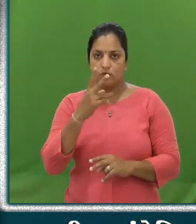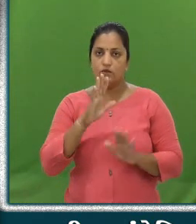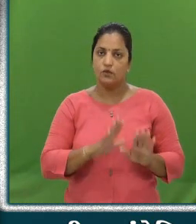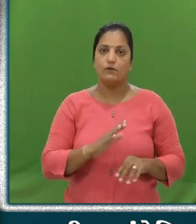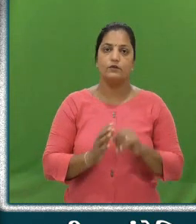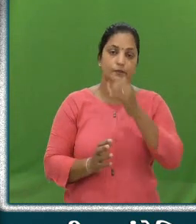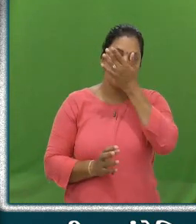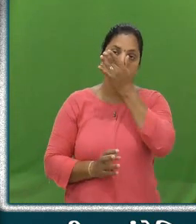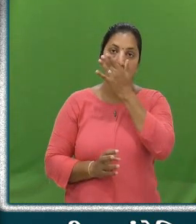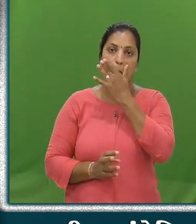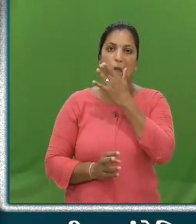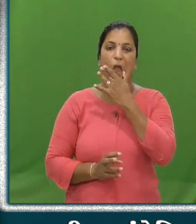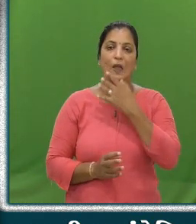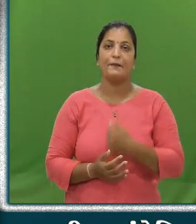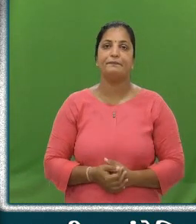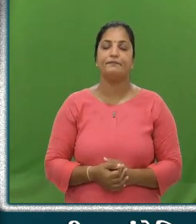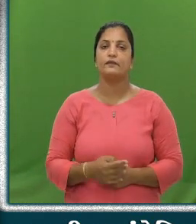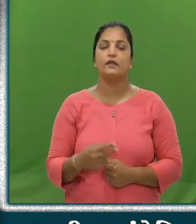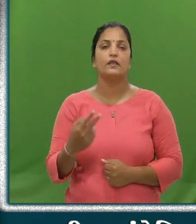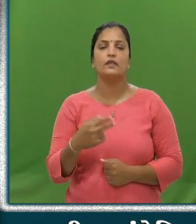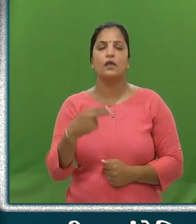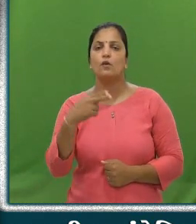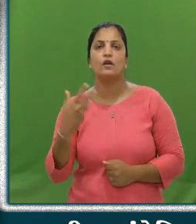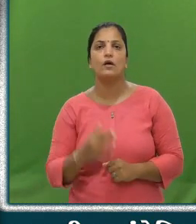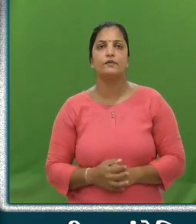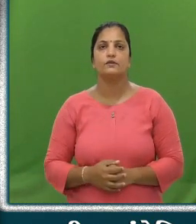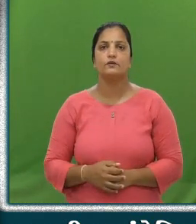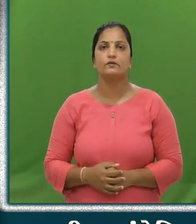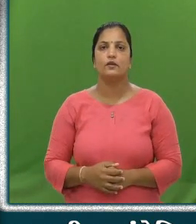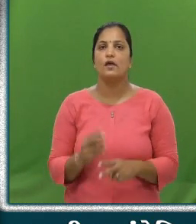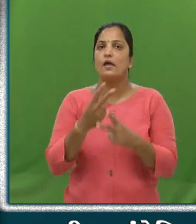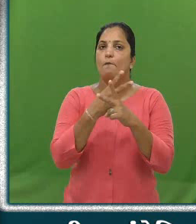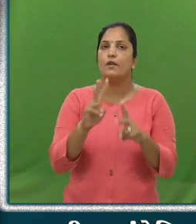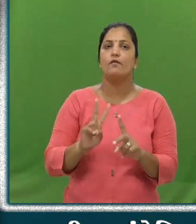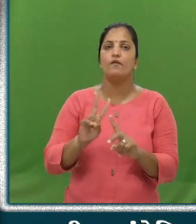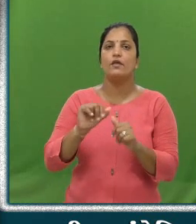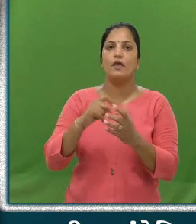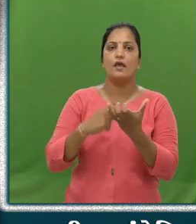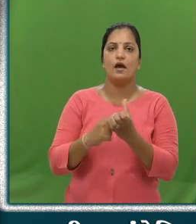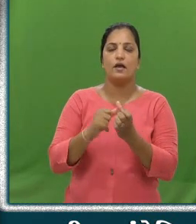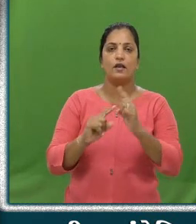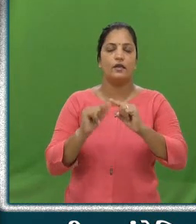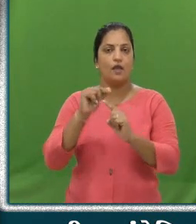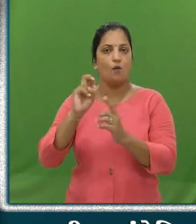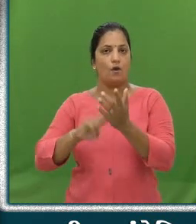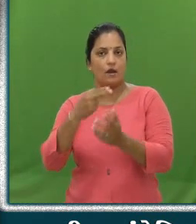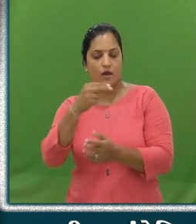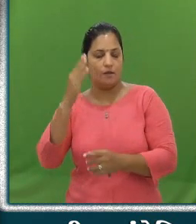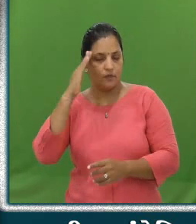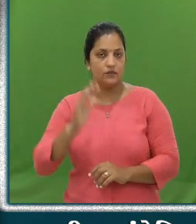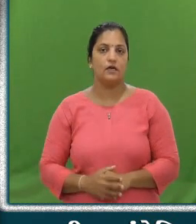ધરાવતા હોય છે તેને આપણે શું કહીએ છીએ તો ભિન્નતા તરીકે ઓળખવામાં આવે